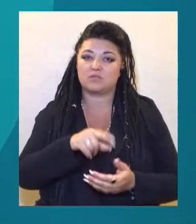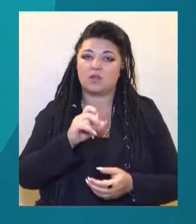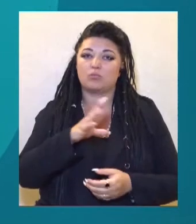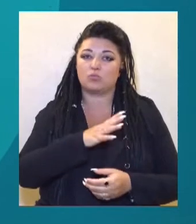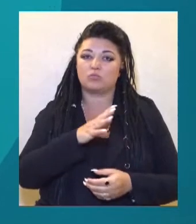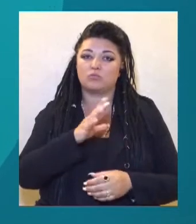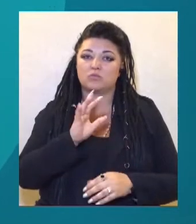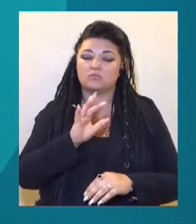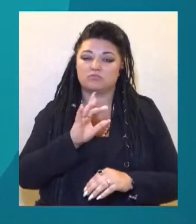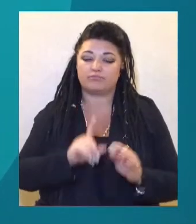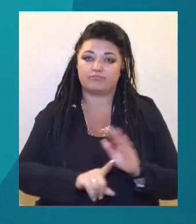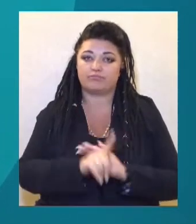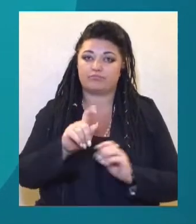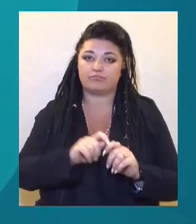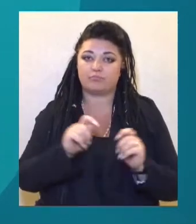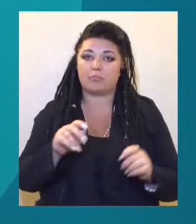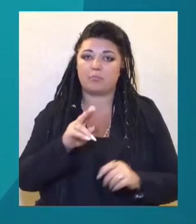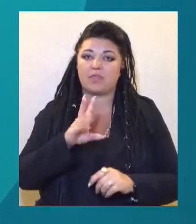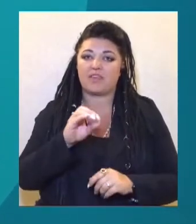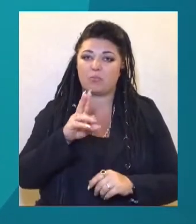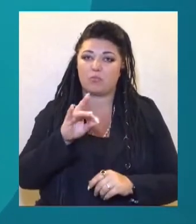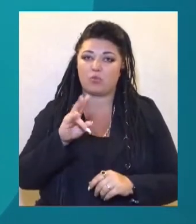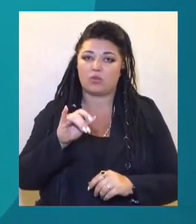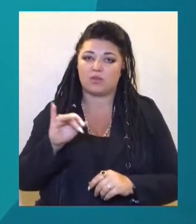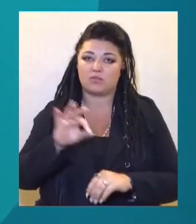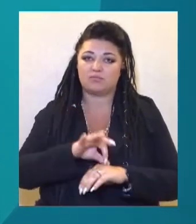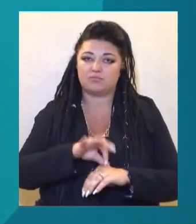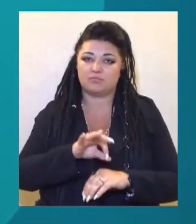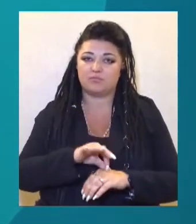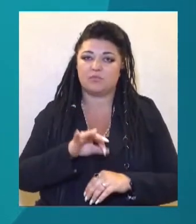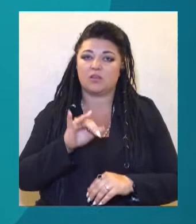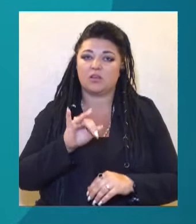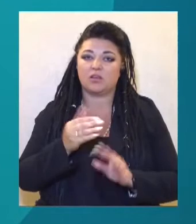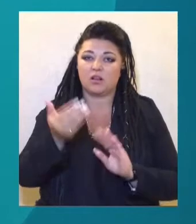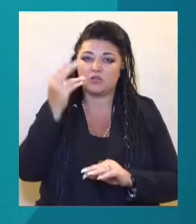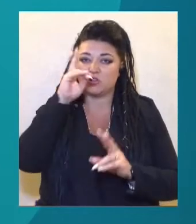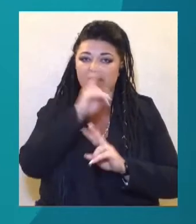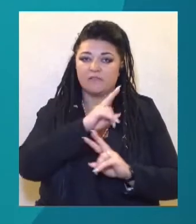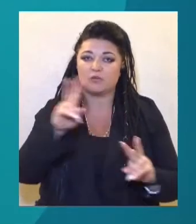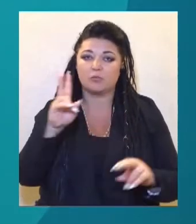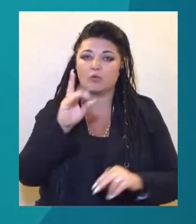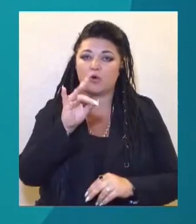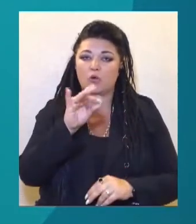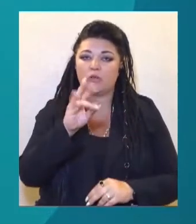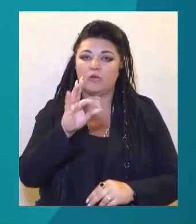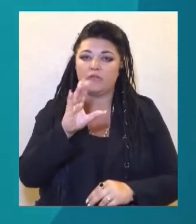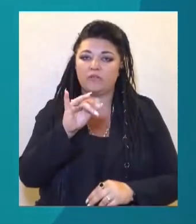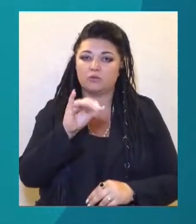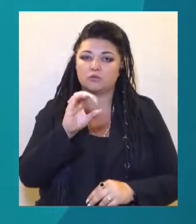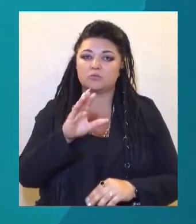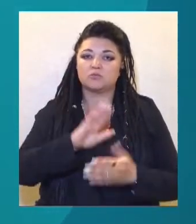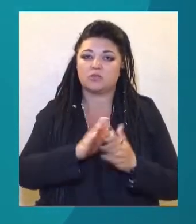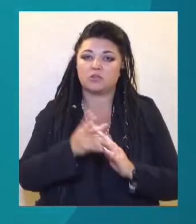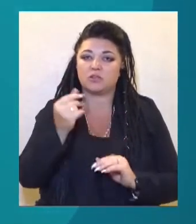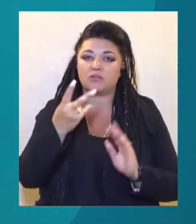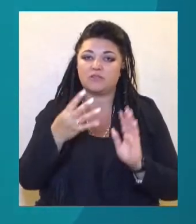спалах пневмонії. Пізніше з'ясувалося, що причиною захворювання став раніше невідомий вид коронавірусу. Станом на 29 січня у